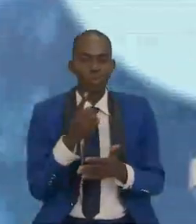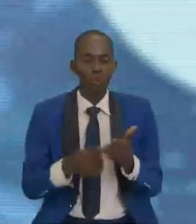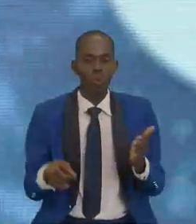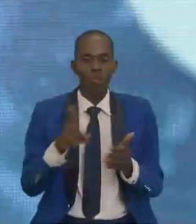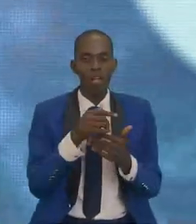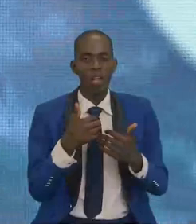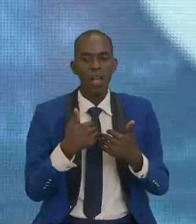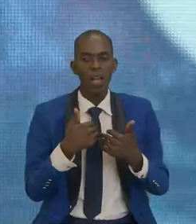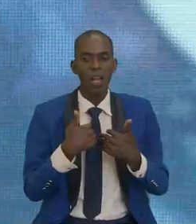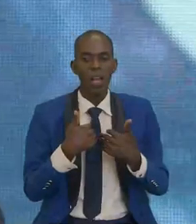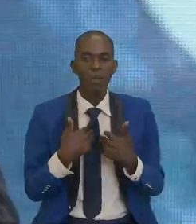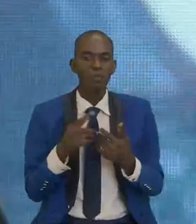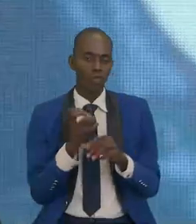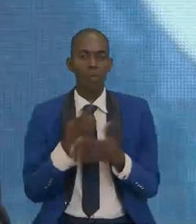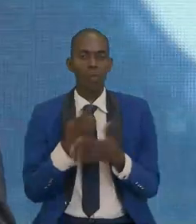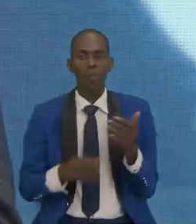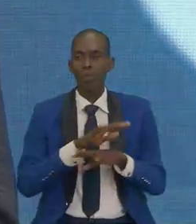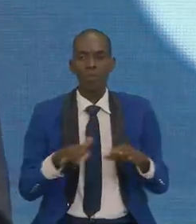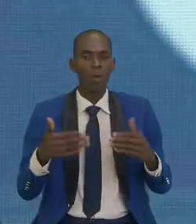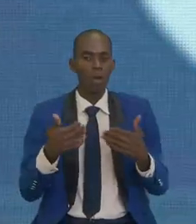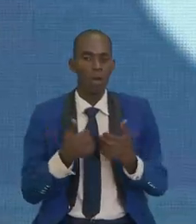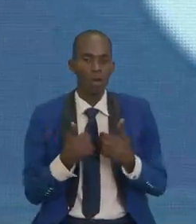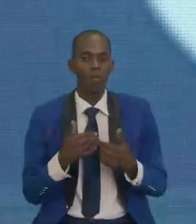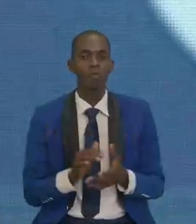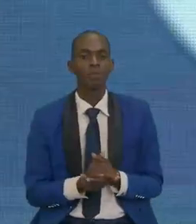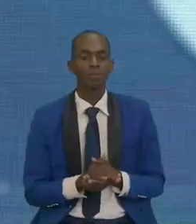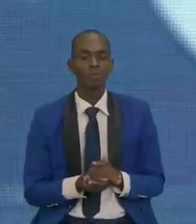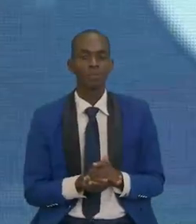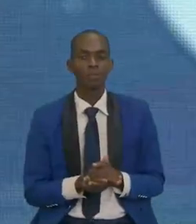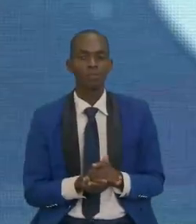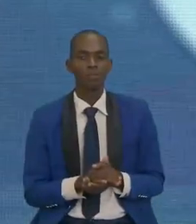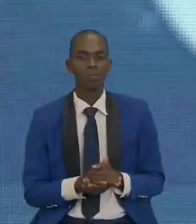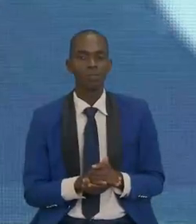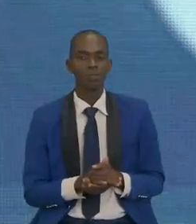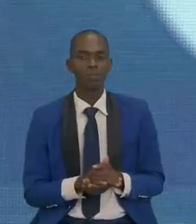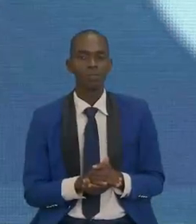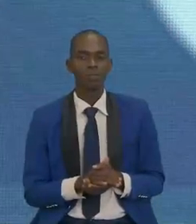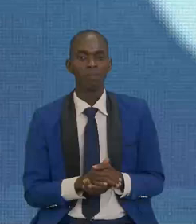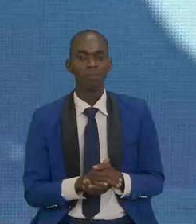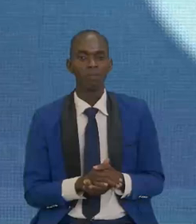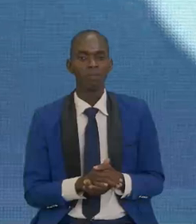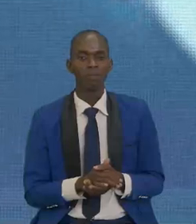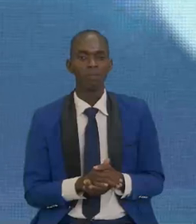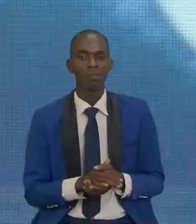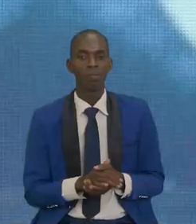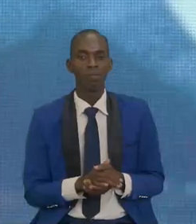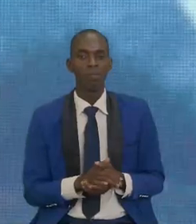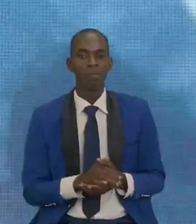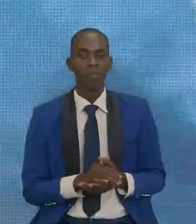Les participants présents sont ceux qui utilisent ce qu'ils ont